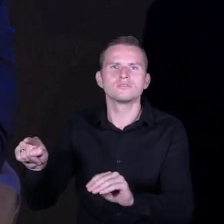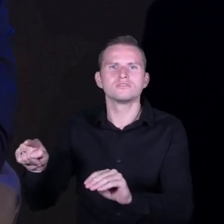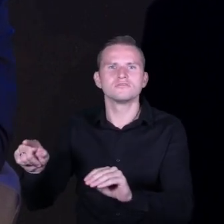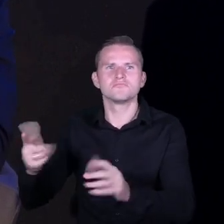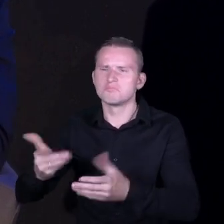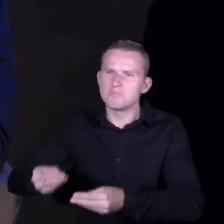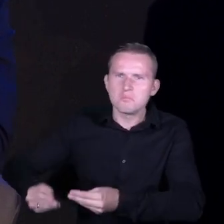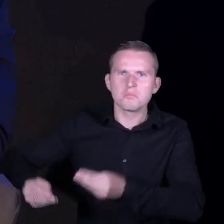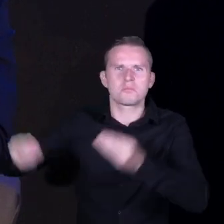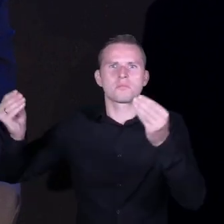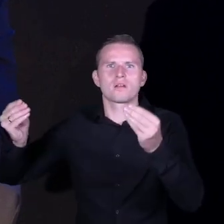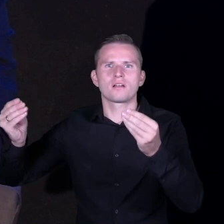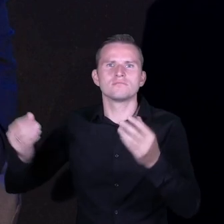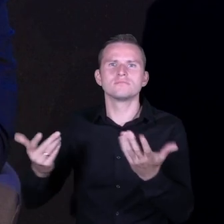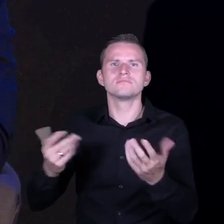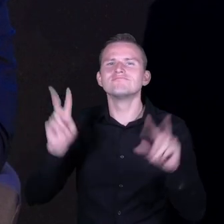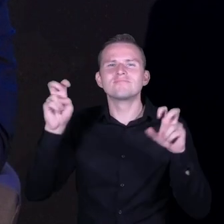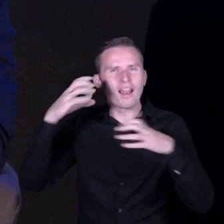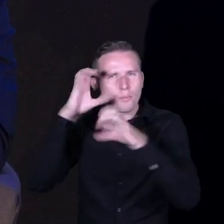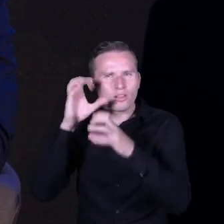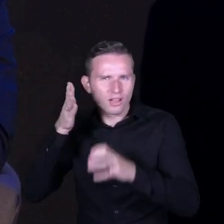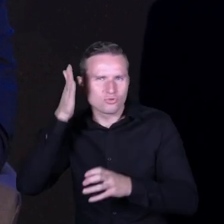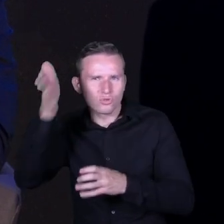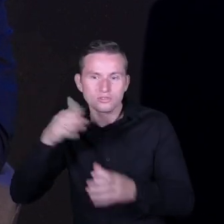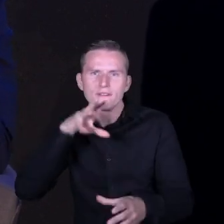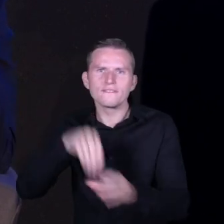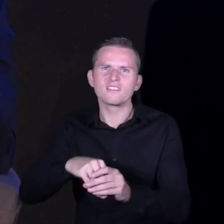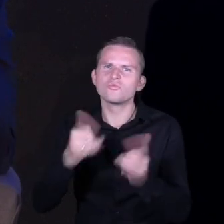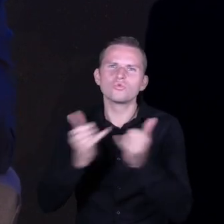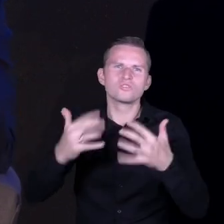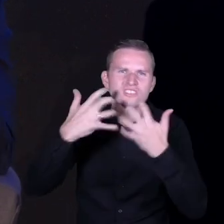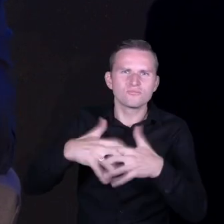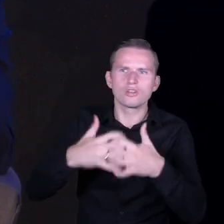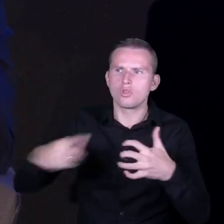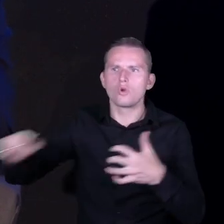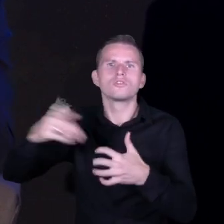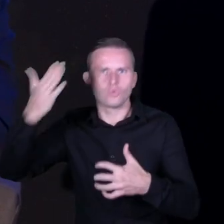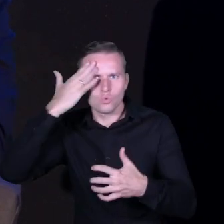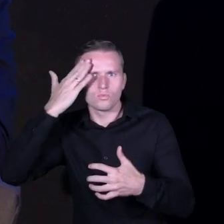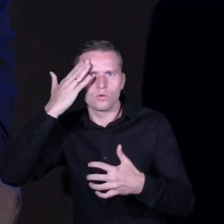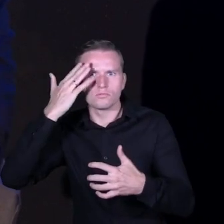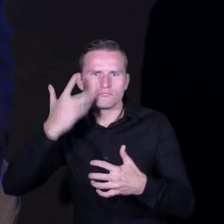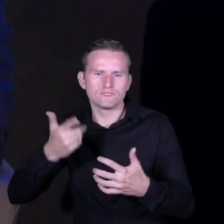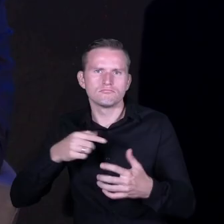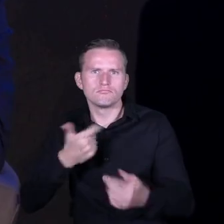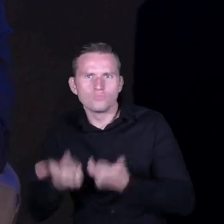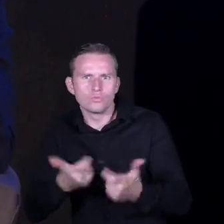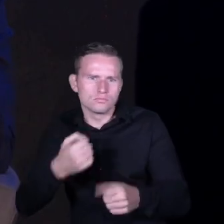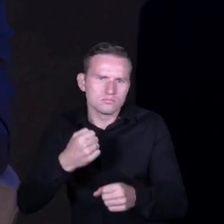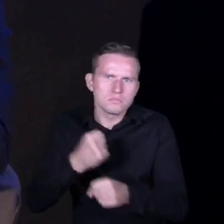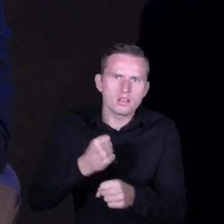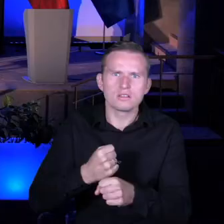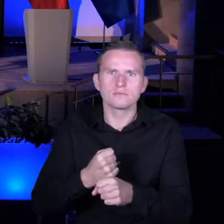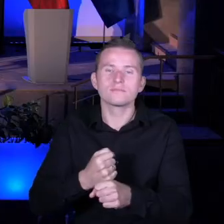korzystania ze sprzętu laboratoriów w przyszłości, to musimy sobie zadawać pytanie o to, jaki jest właściwy kierunek. I